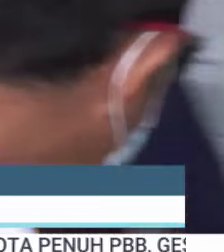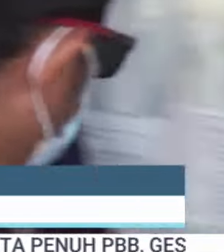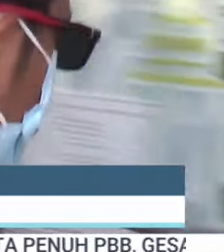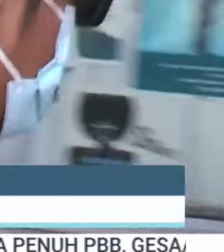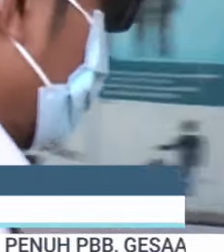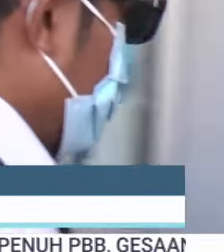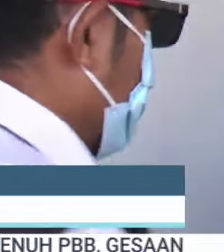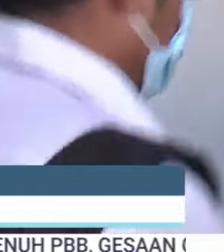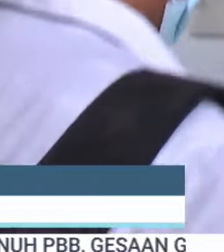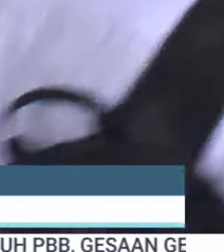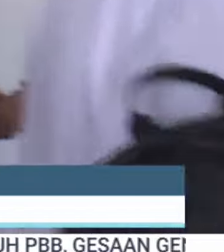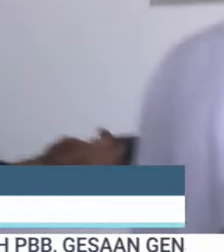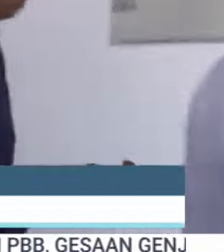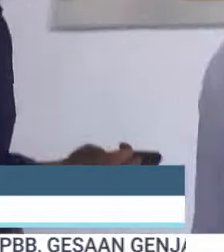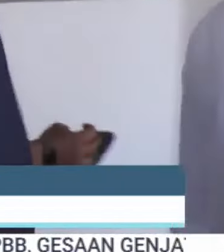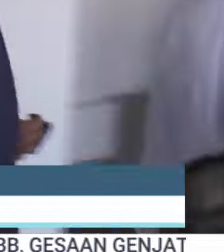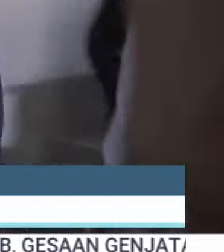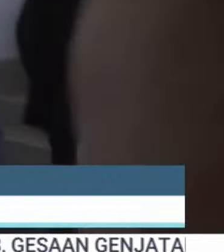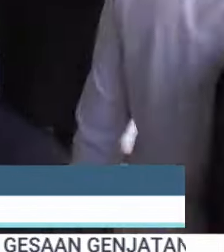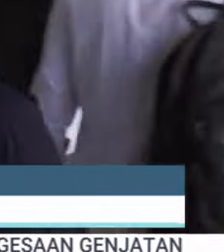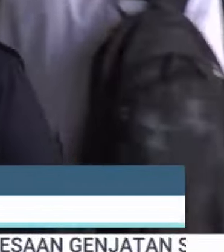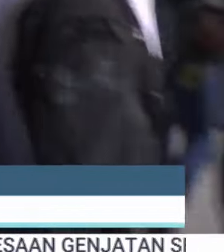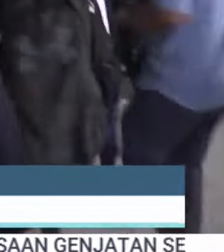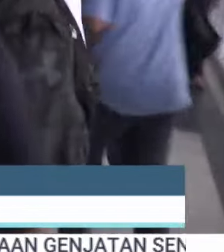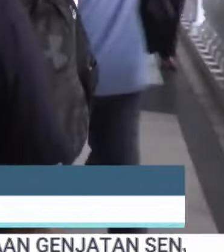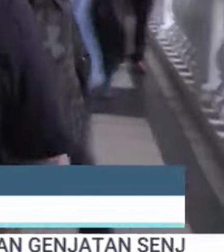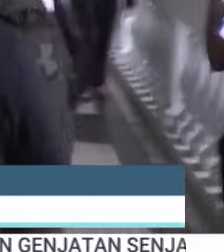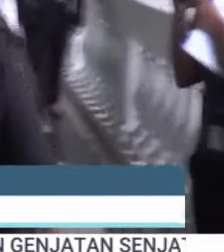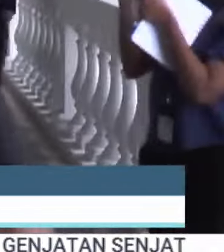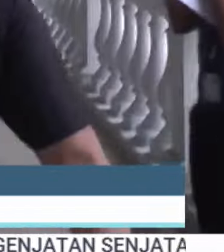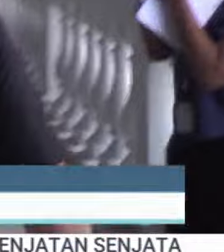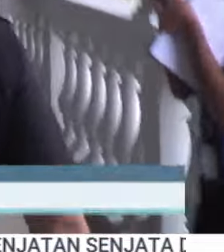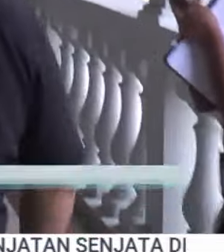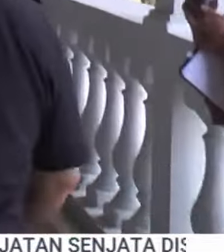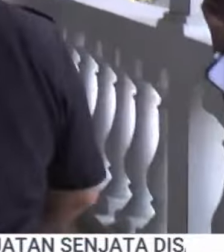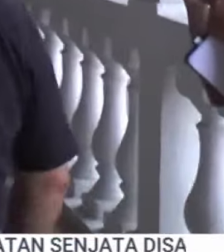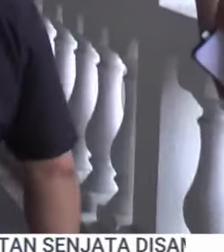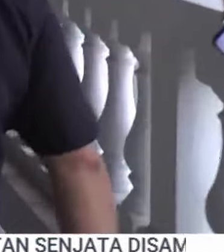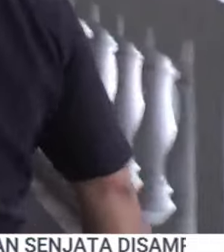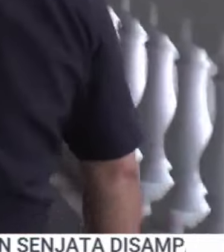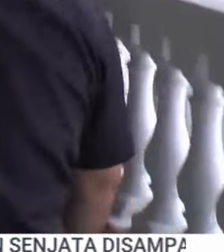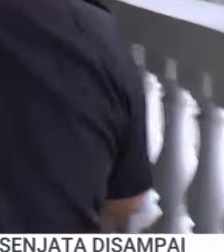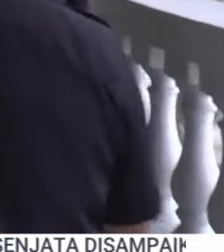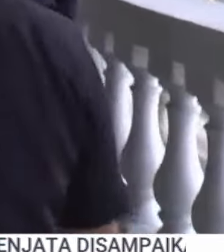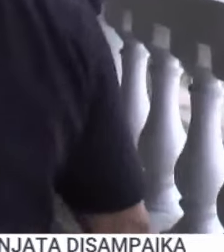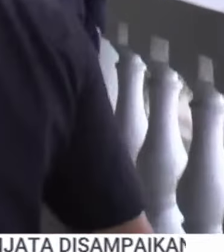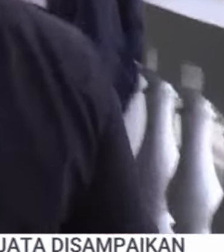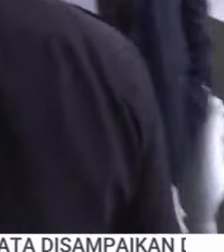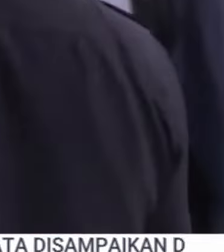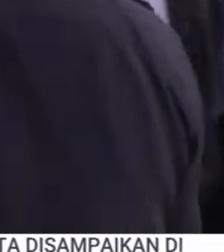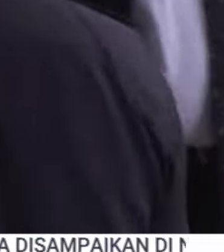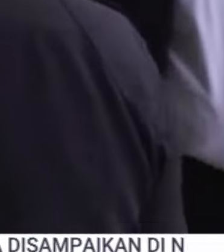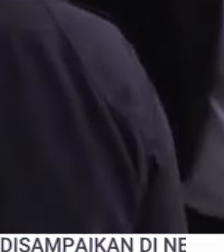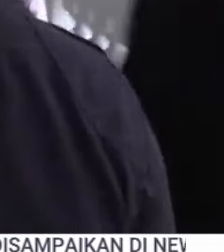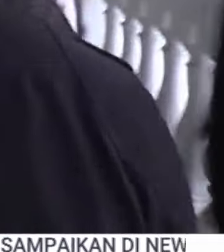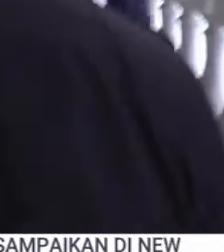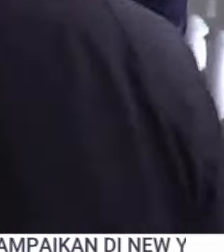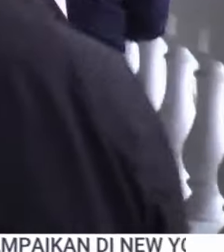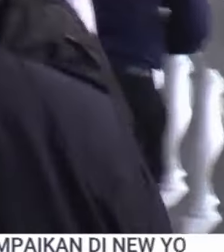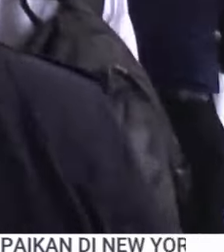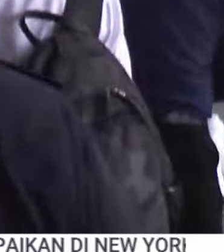Azura Alwi membenarkan jaminan r000 bersama seorang penjamin sebutan semula kes 6 Mac